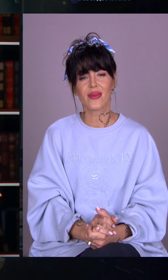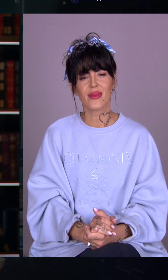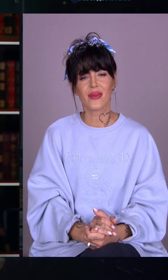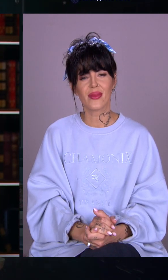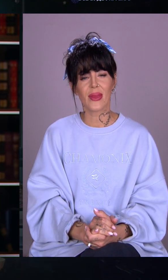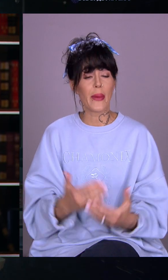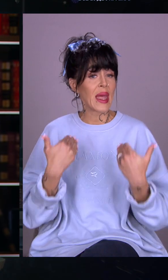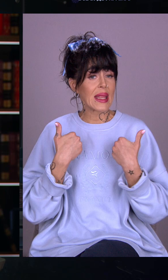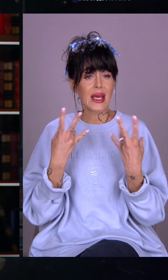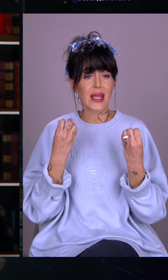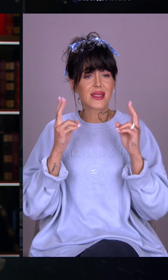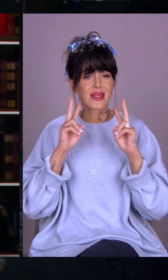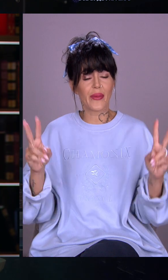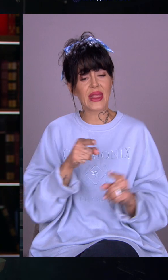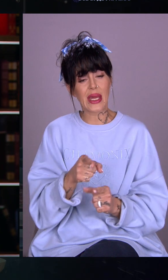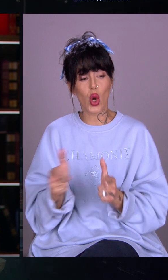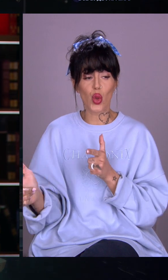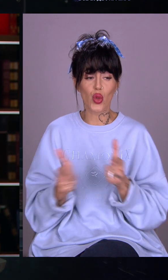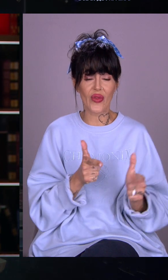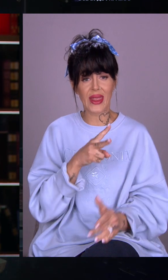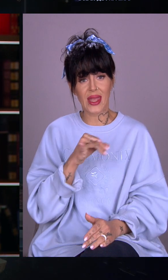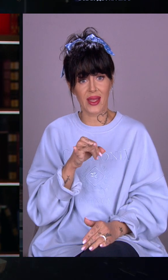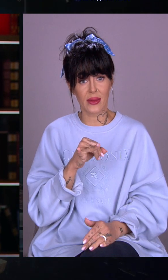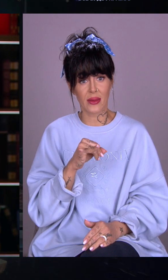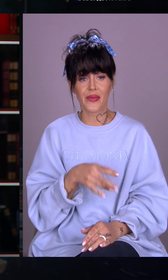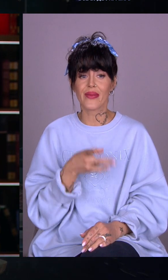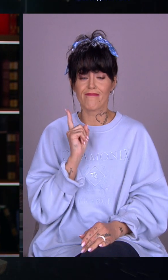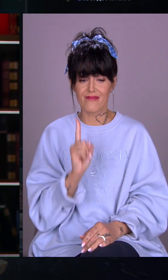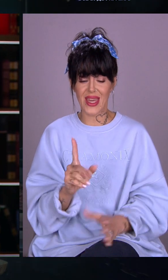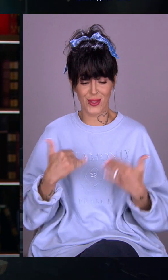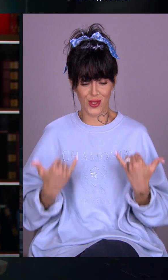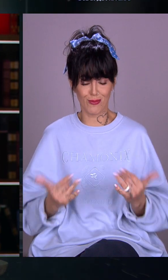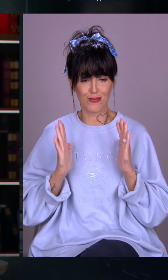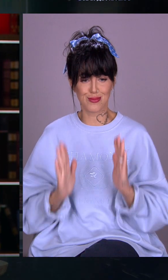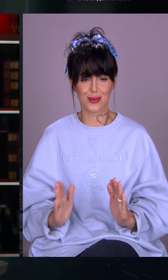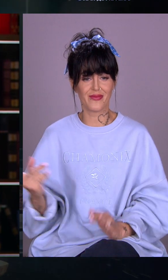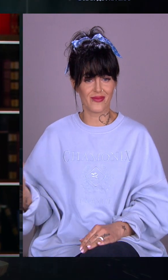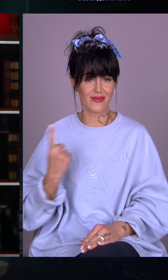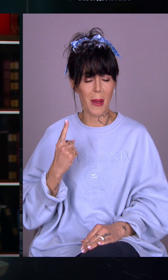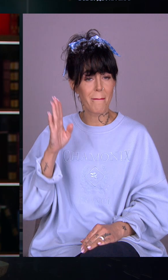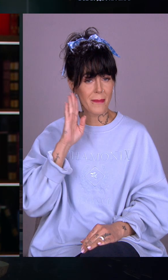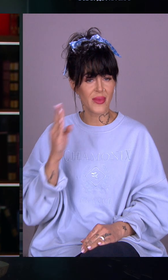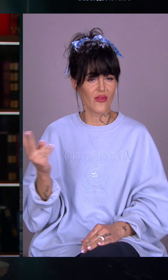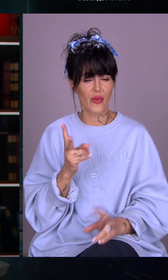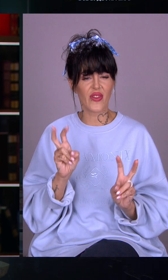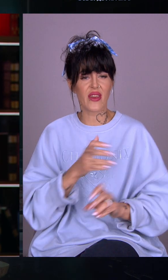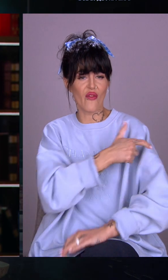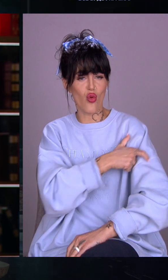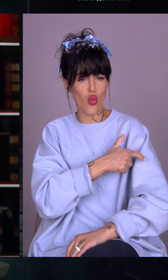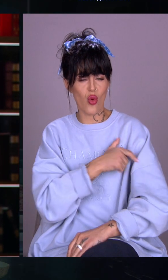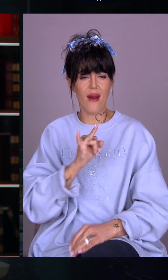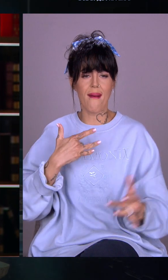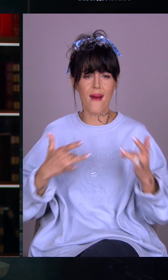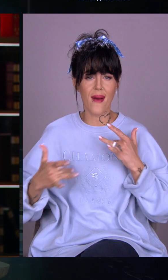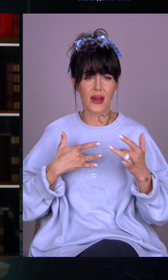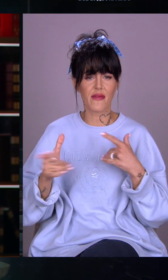Я не знаю, чи ви готові до цього, але зараз до нас вийдуть хлопці, волонтери і артисти, фото